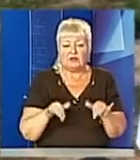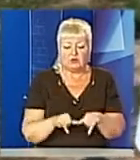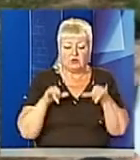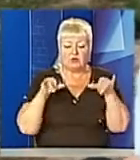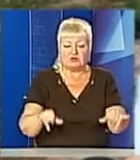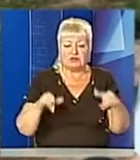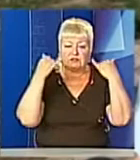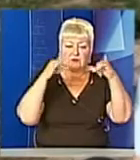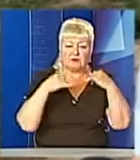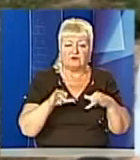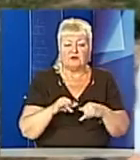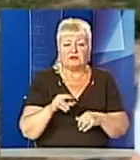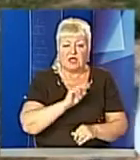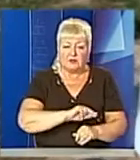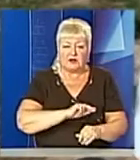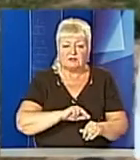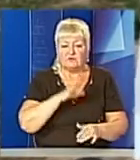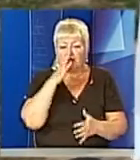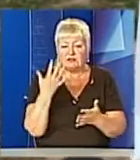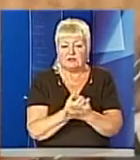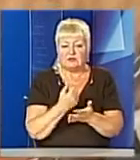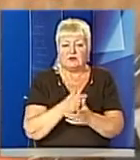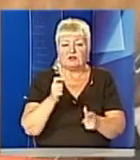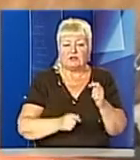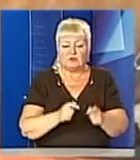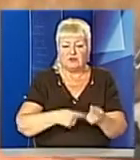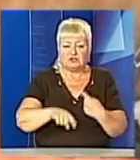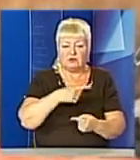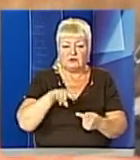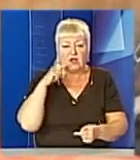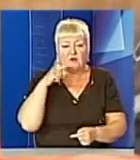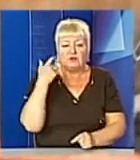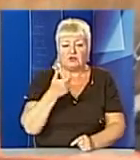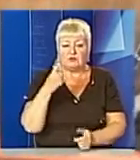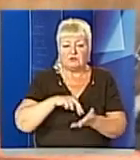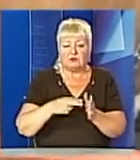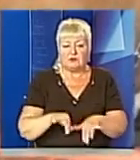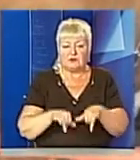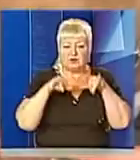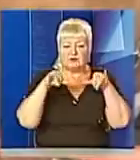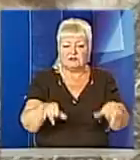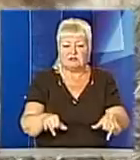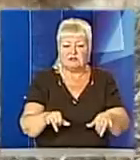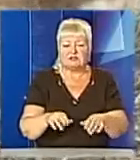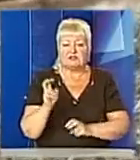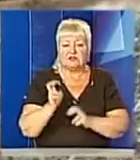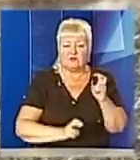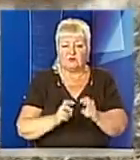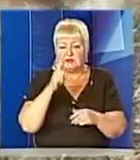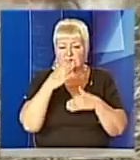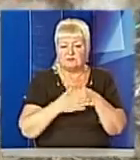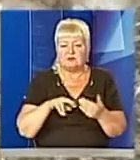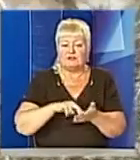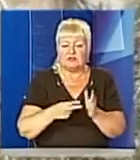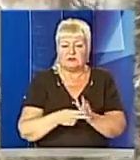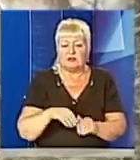поголів'я і працювати, заробляти на молочному бізнесі. Молоді господарі планують збільшити потужності виробництва, у найближчих планах